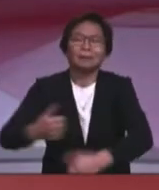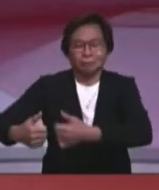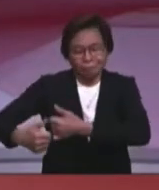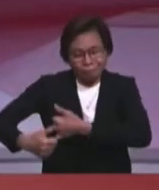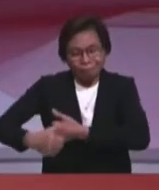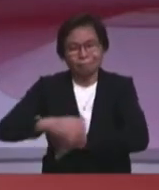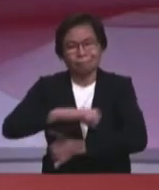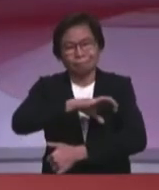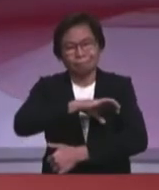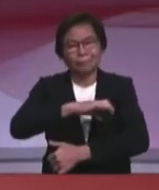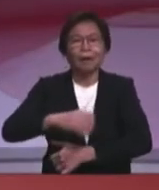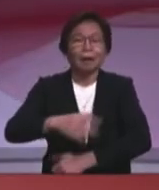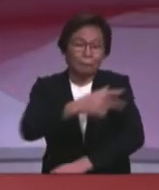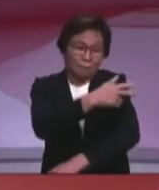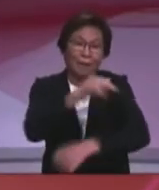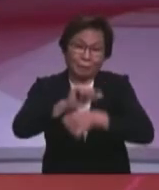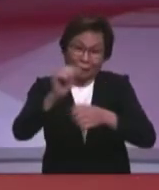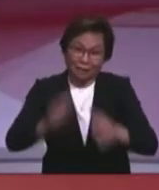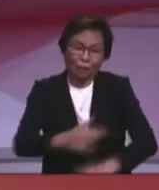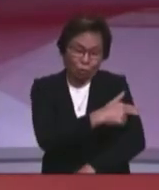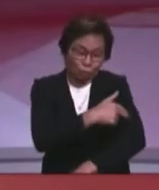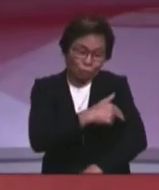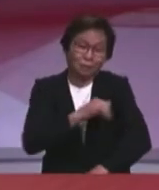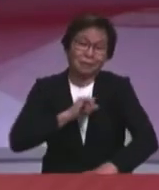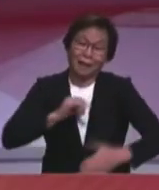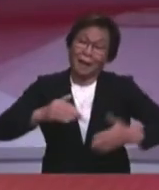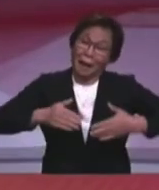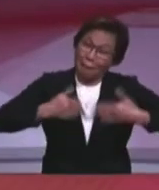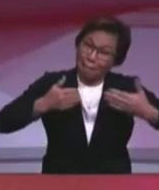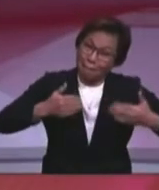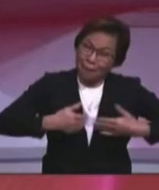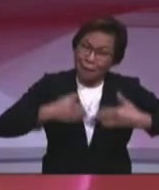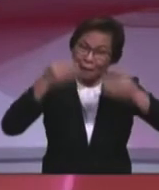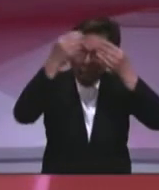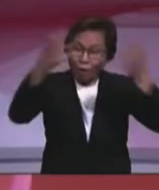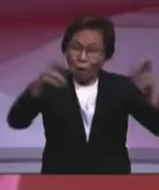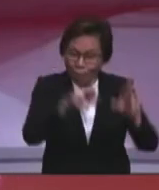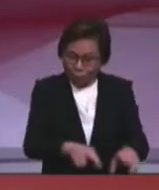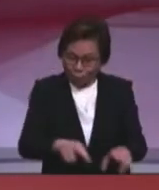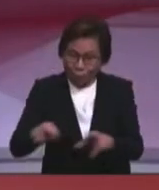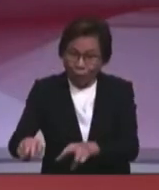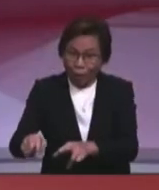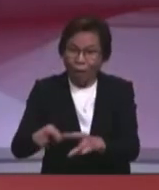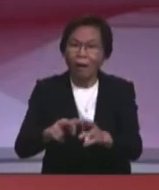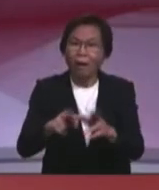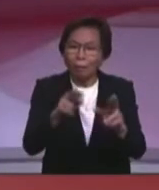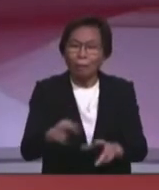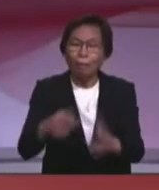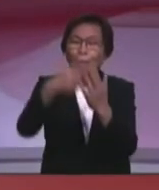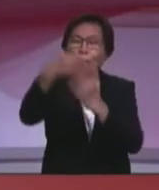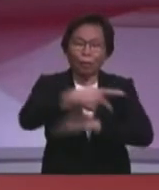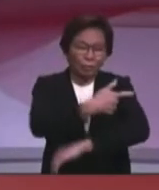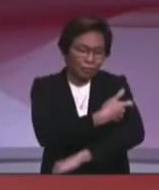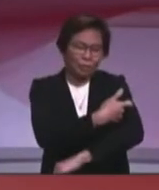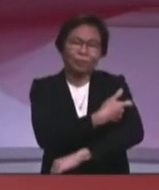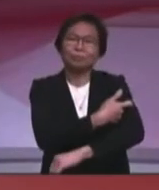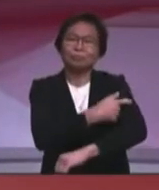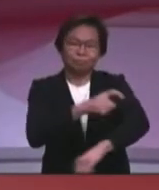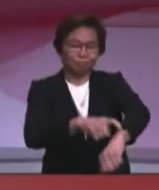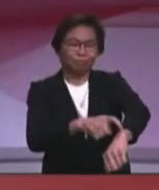I am umumkan bahwa perancangan program Beksi nasi kita adalah kontrak